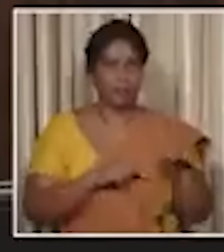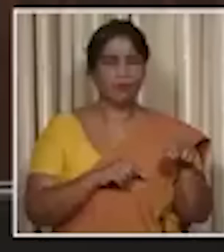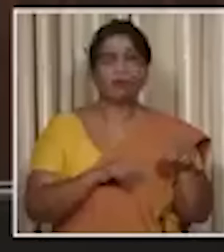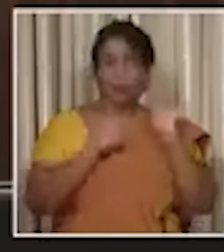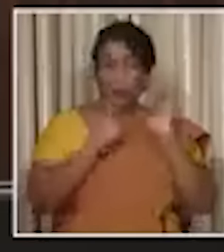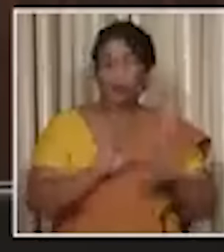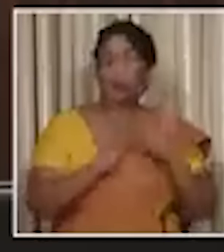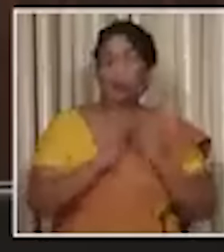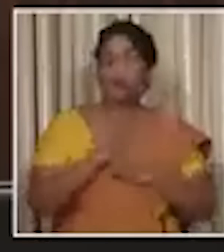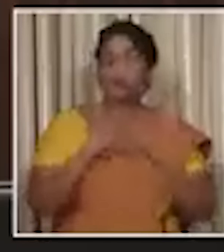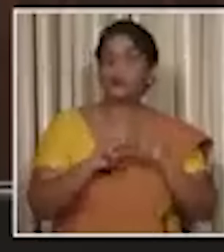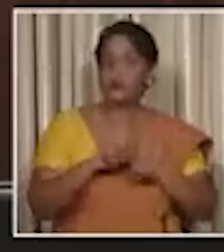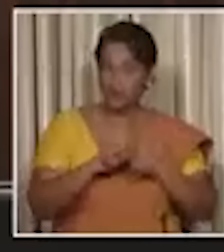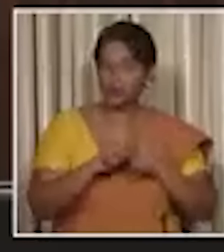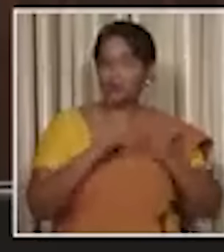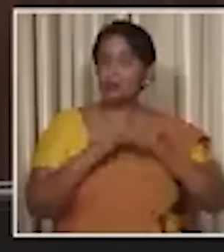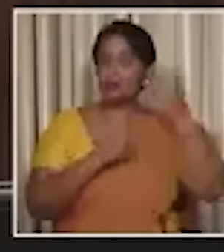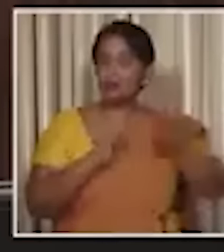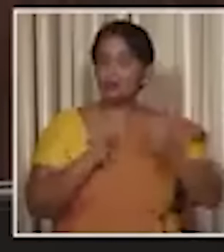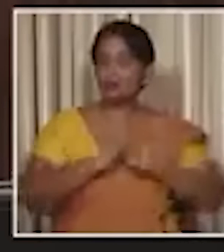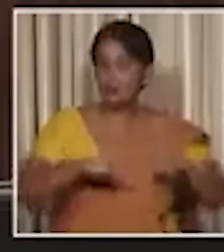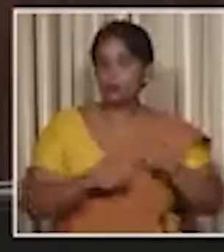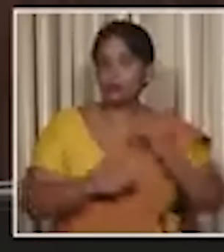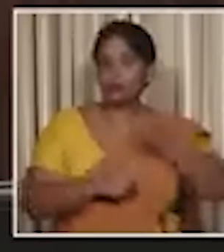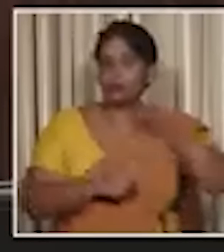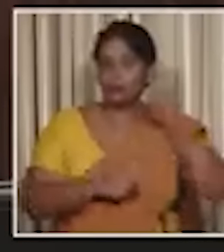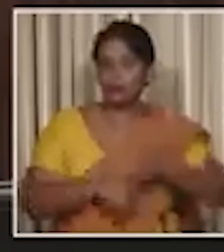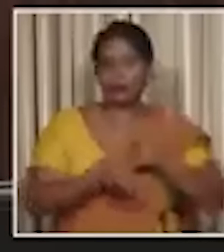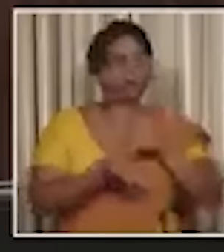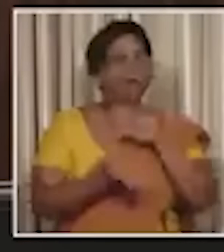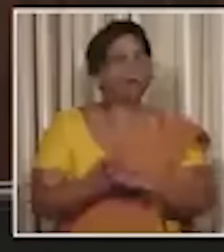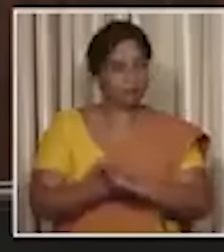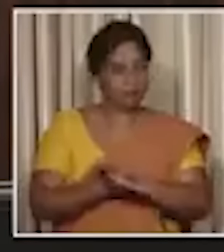உள்நோக்கங்களை நிறைவேற்றிக் கொள்ளாத ஒரு சூழலை நாங்கள் உருவாக்க எதிர்பார்க்கின்றோம்.